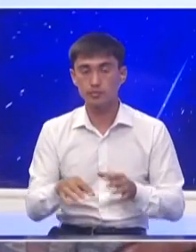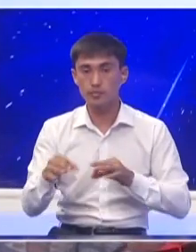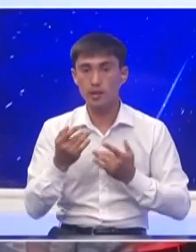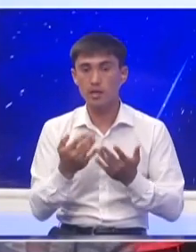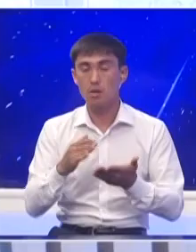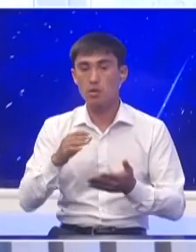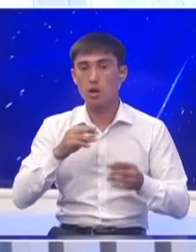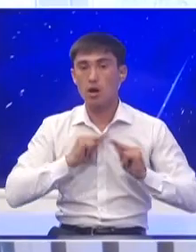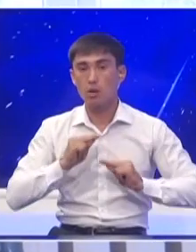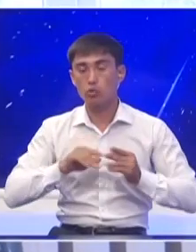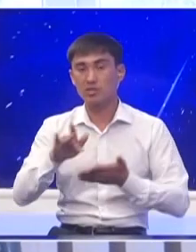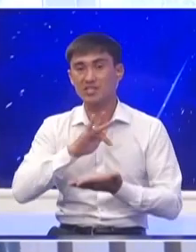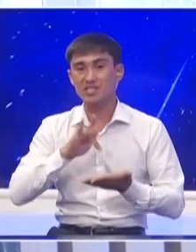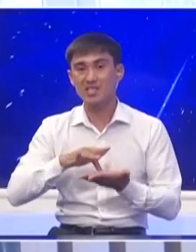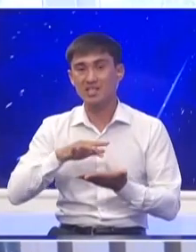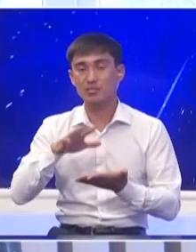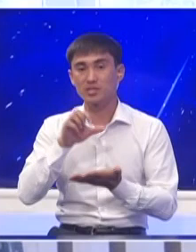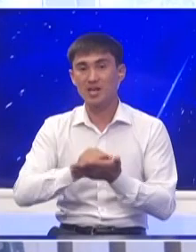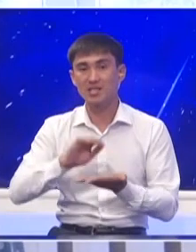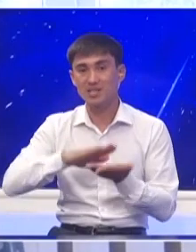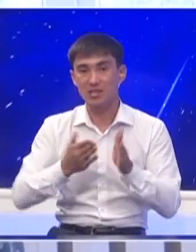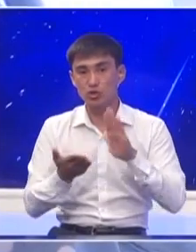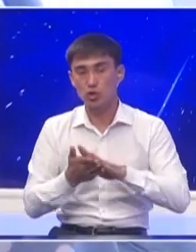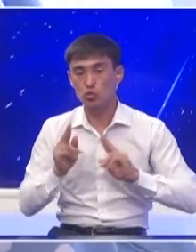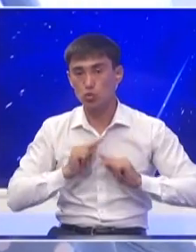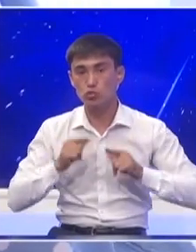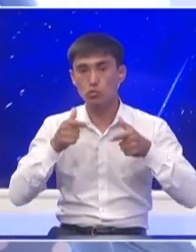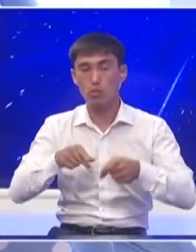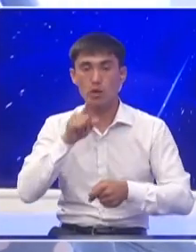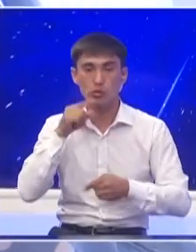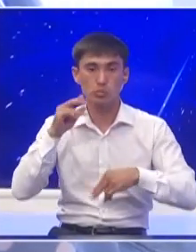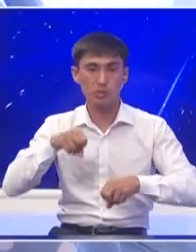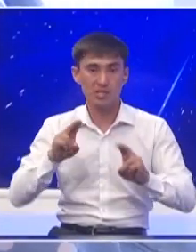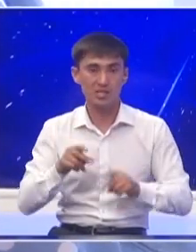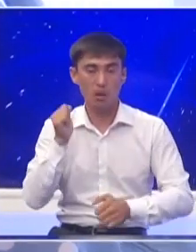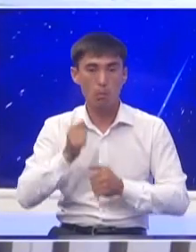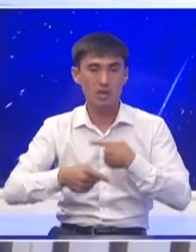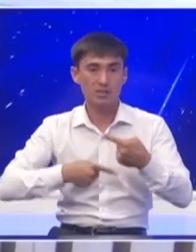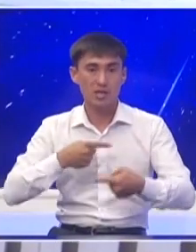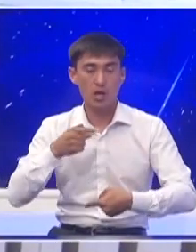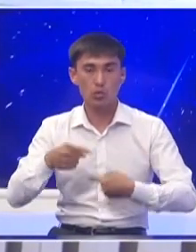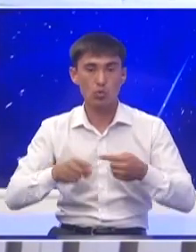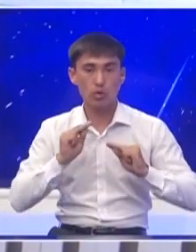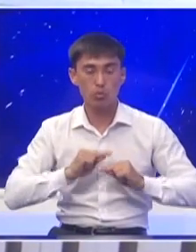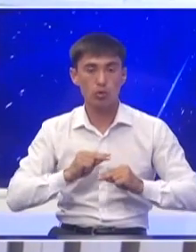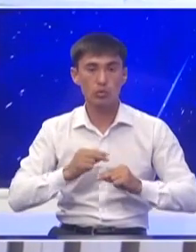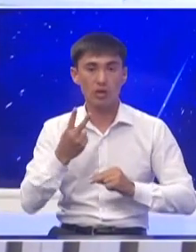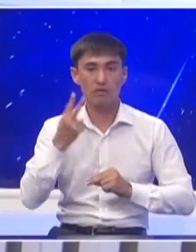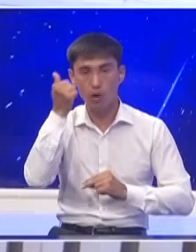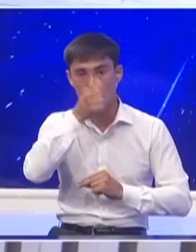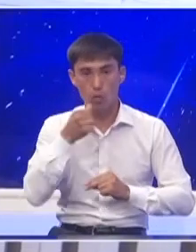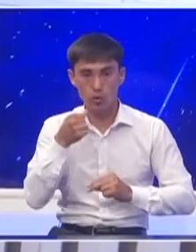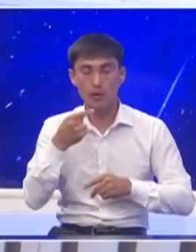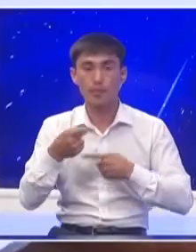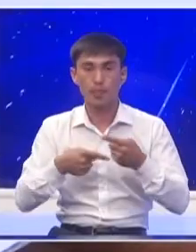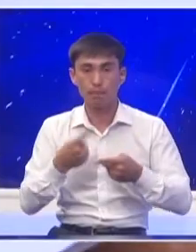работодатель заключает с Центром занятости соглашение о трудоустройстве молодого специалиста на постоянную работу не менее чем на 2 года.